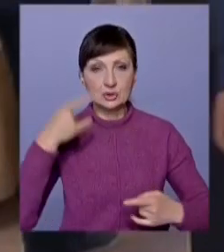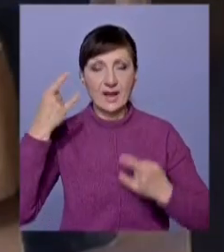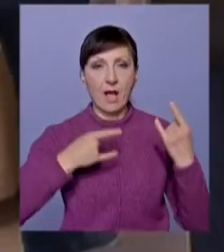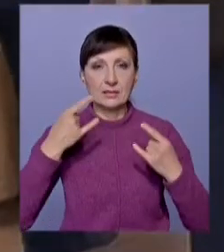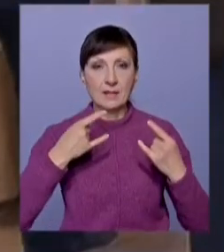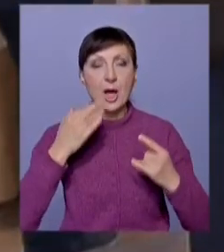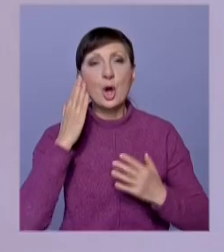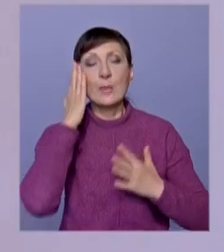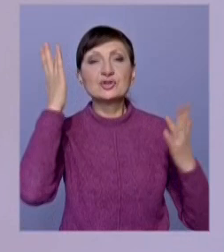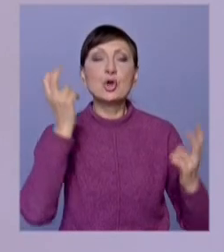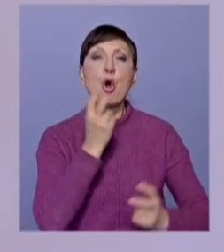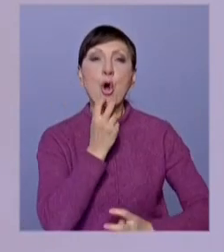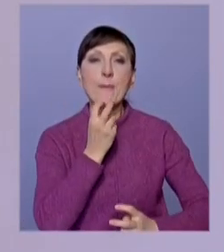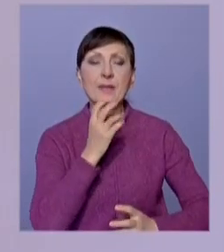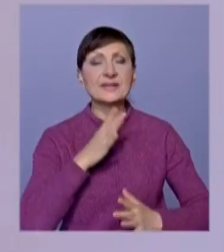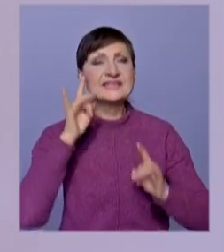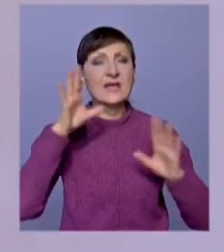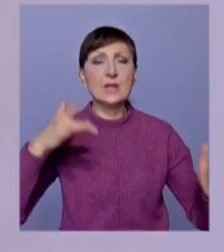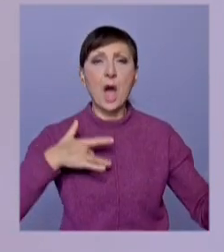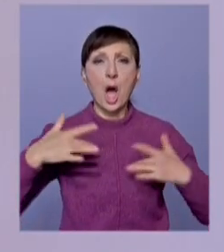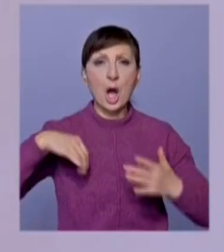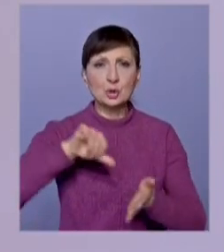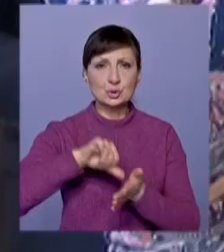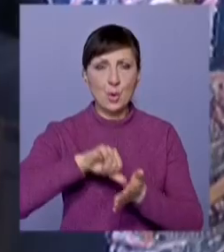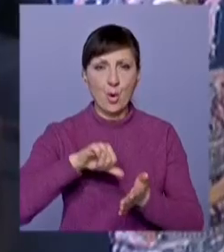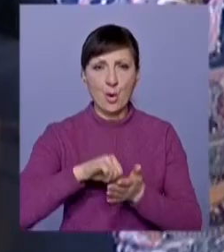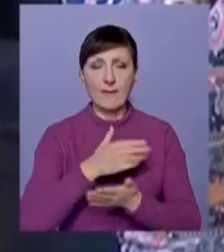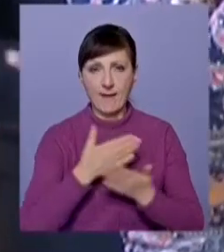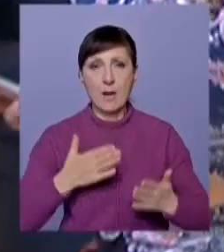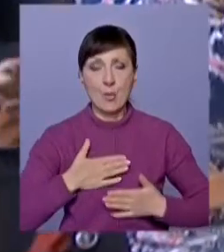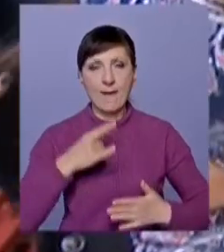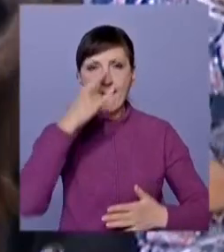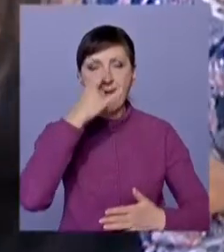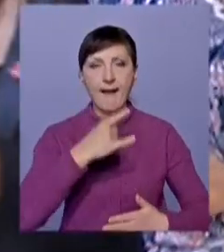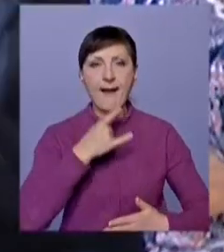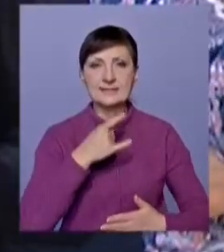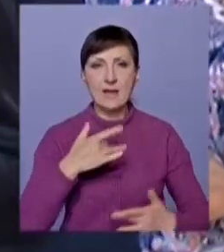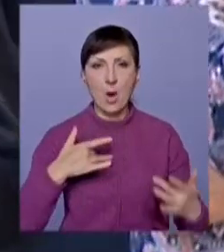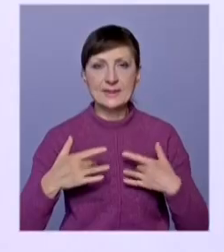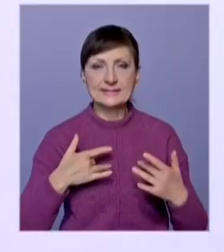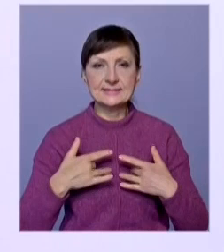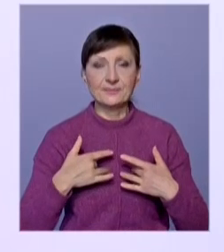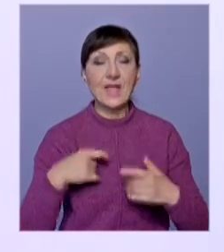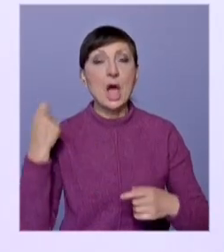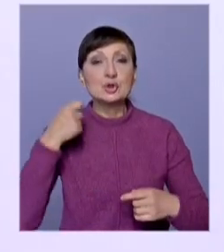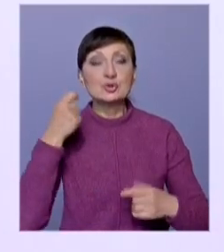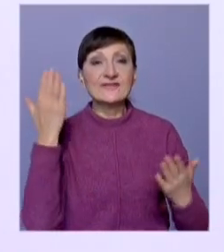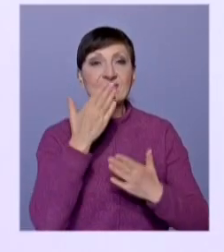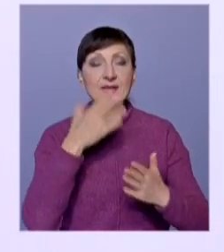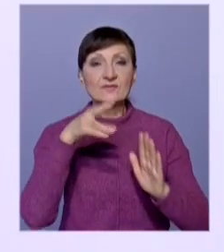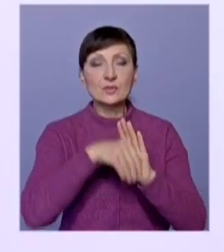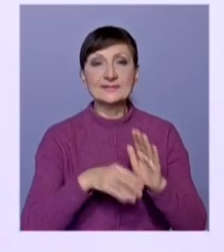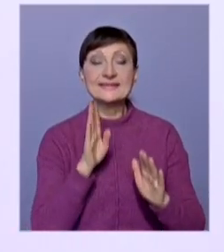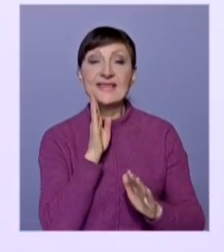В романтической комедии снялись известные актеры Бибигуль Актан в главной роли и Ербулат Тогузаков. Сюжет ленты строится